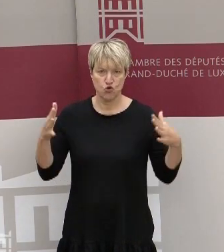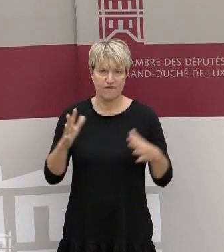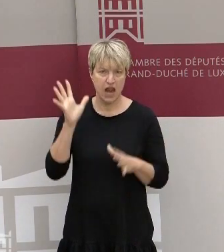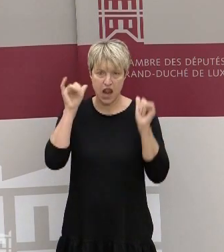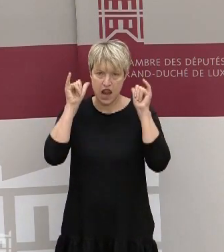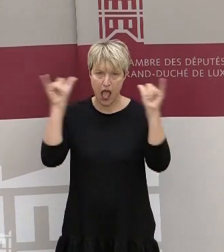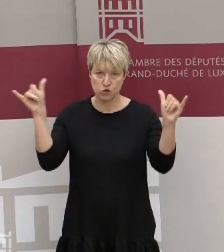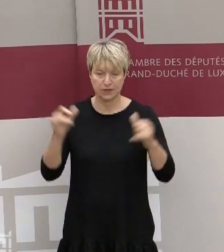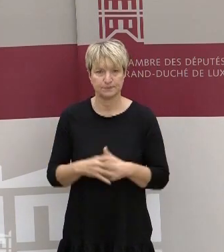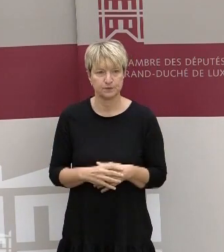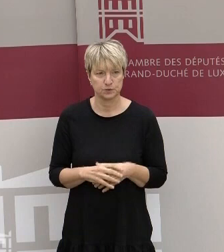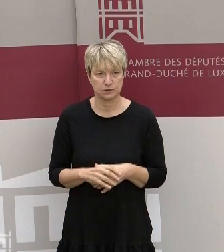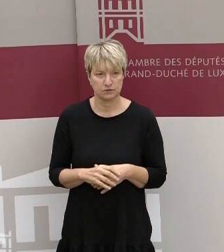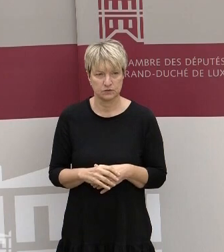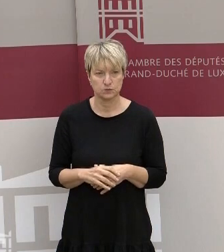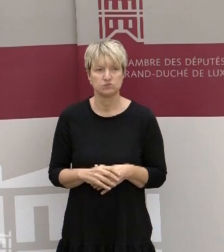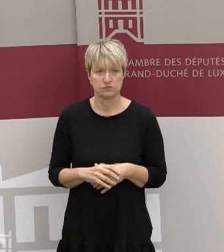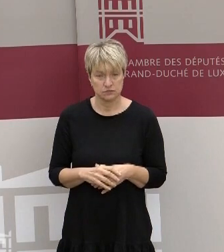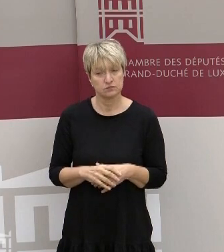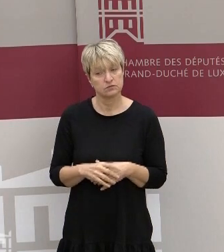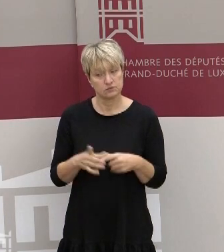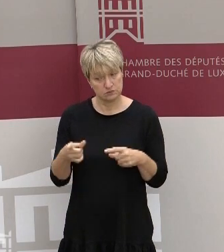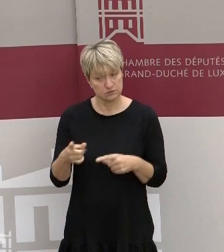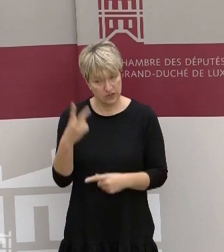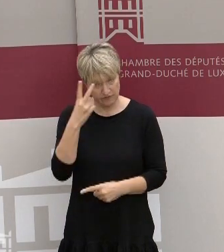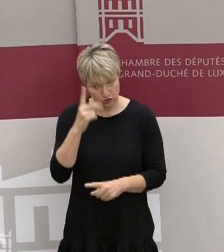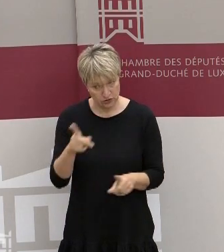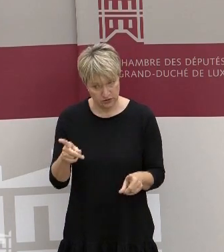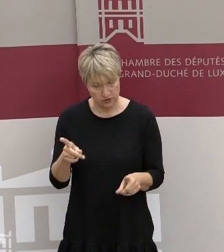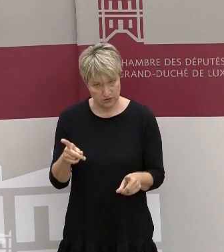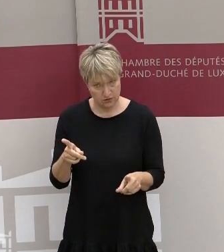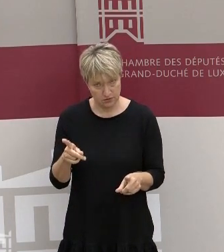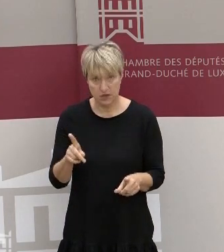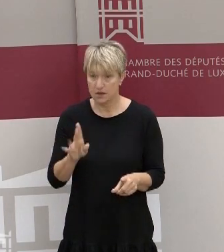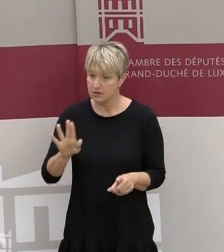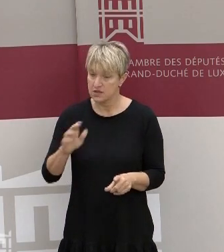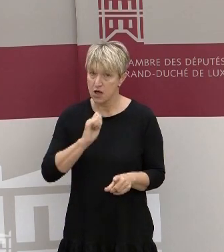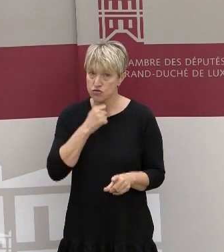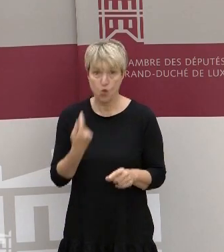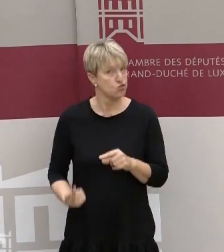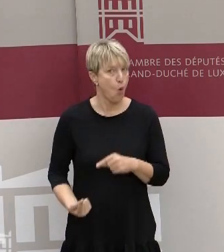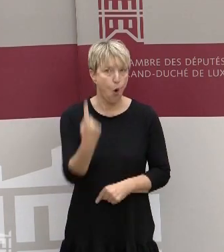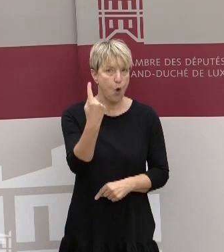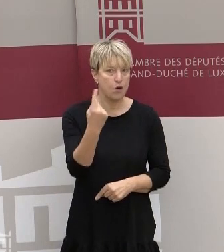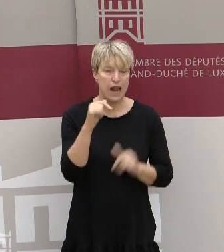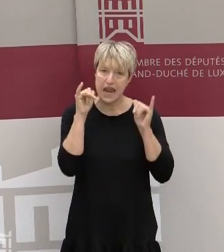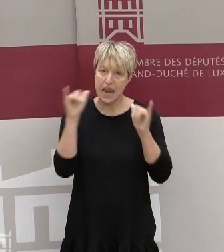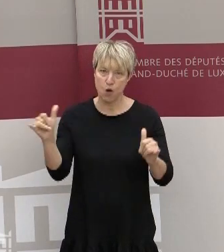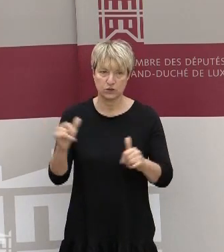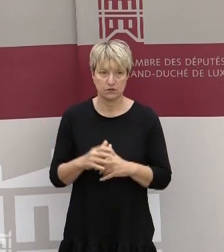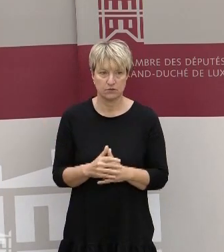schon verstanden. Den Ton ist schon wirklich aufgegangen. Weil er nicht wirklich noch beruhigt dabei ist.